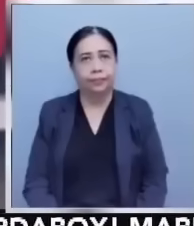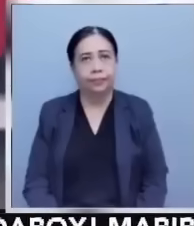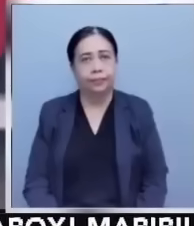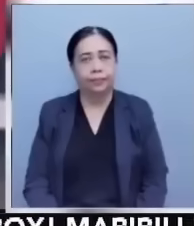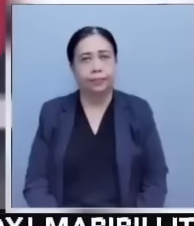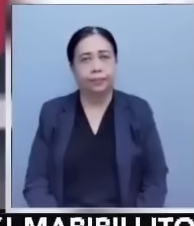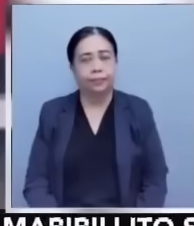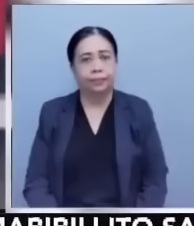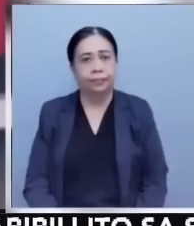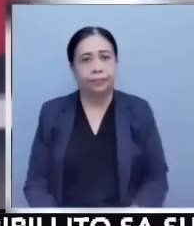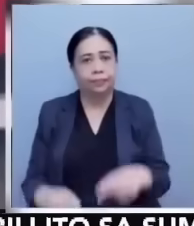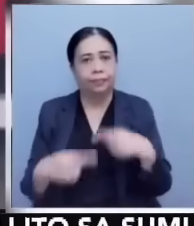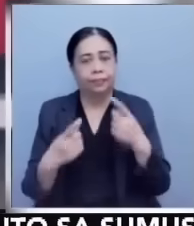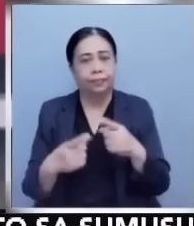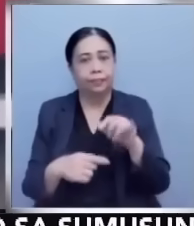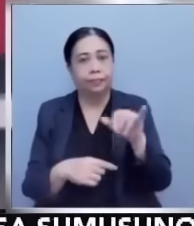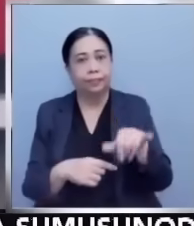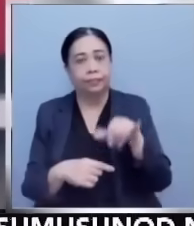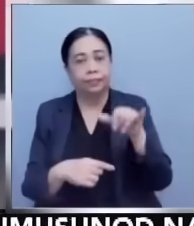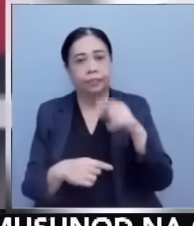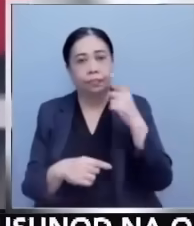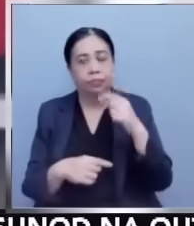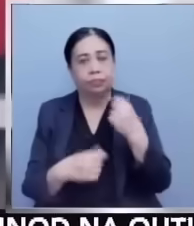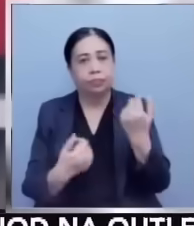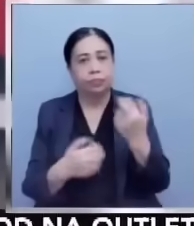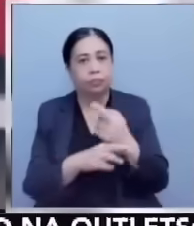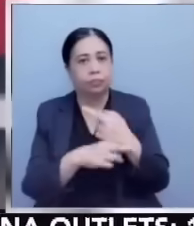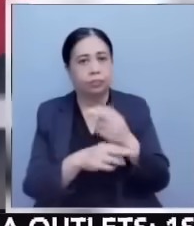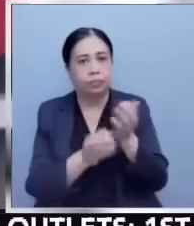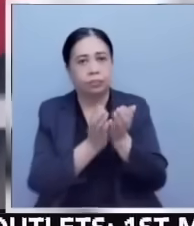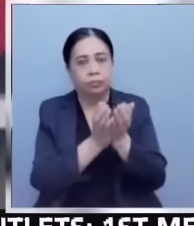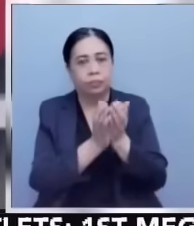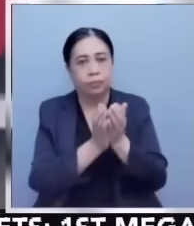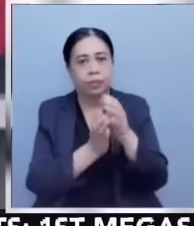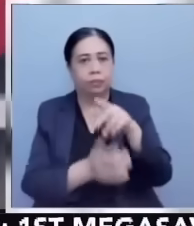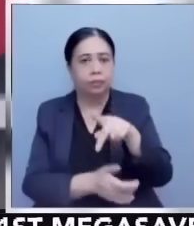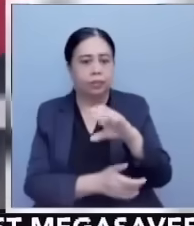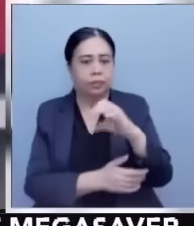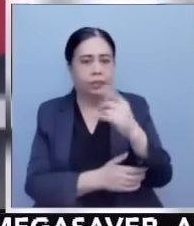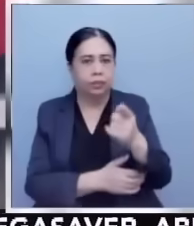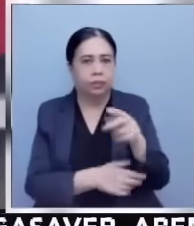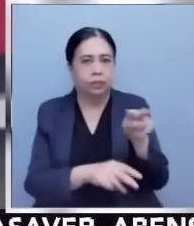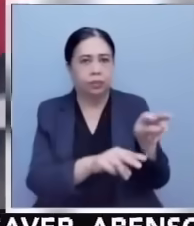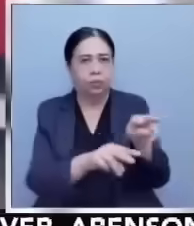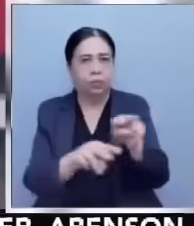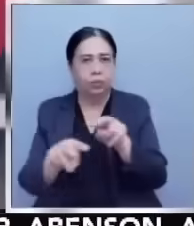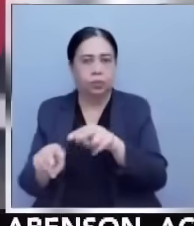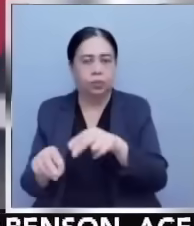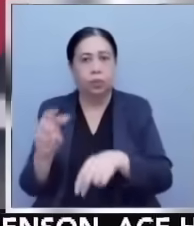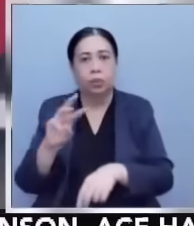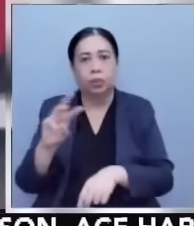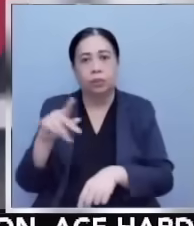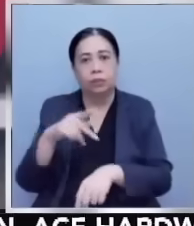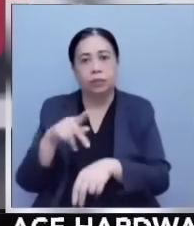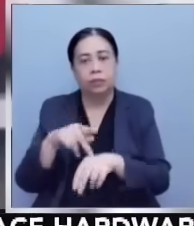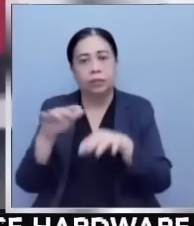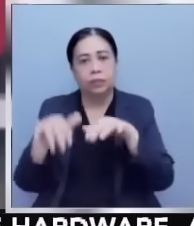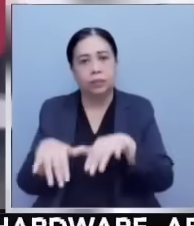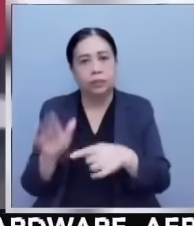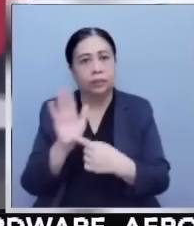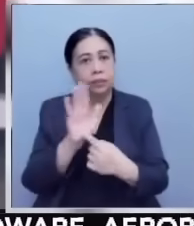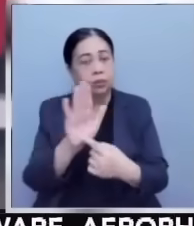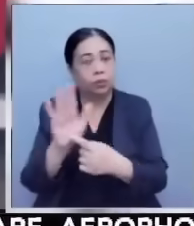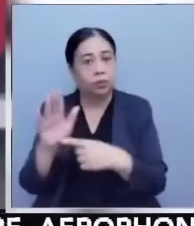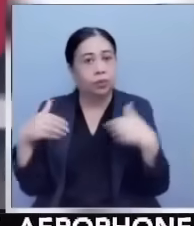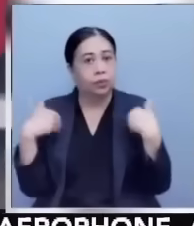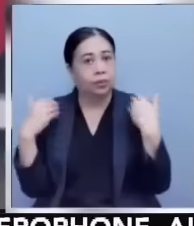Habang nakadaong sa Maynila para sa maintenance ang isang barko ng Coast Guard na nagpapatrolya sa West Philippine Sea, ipinasilip ito sa mga kabataan sa